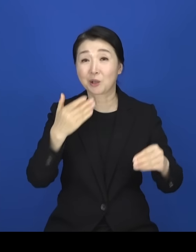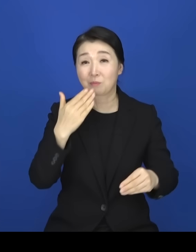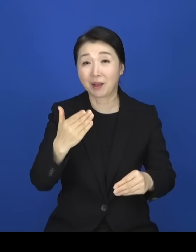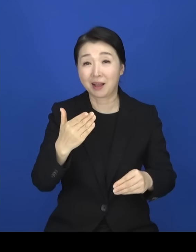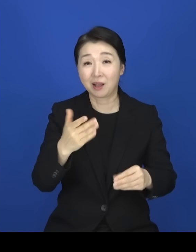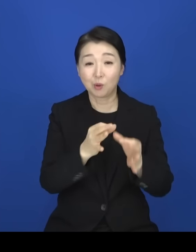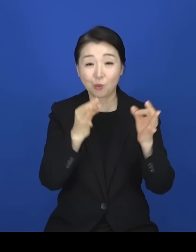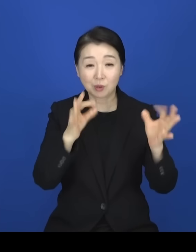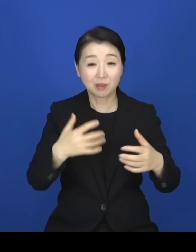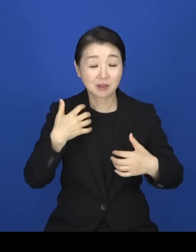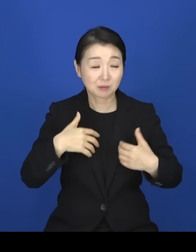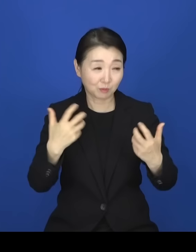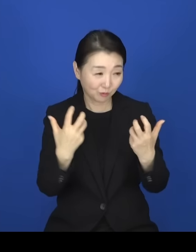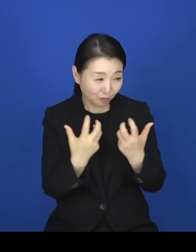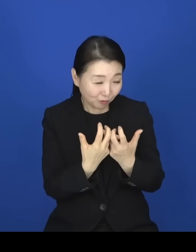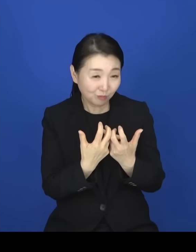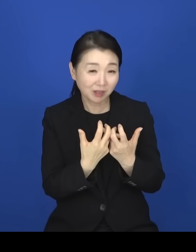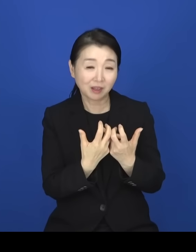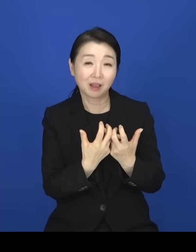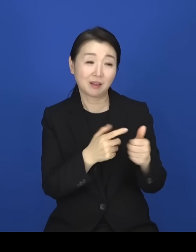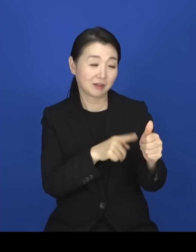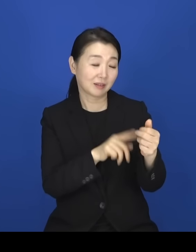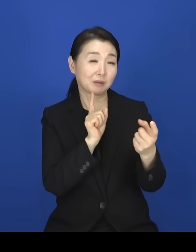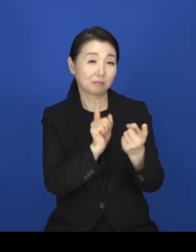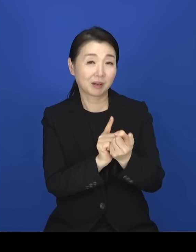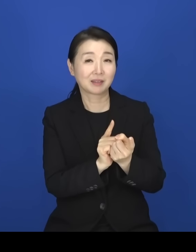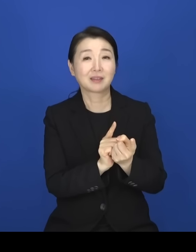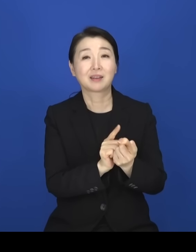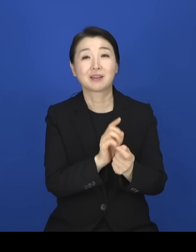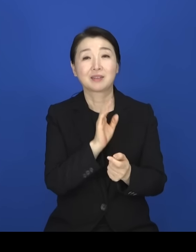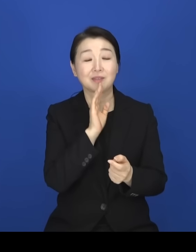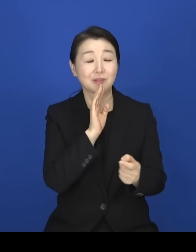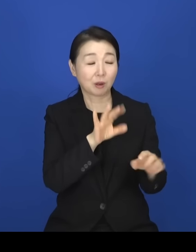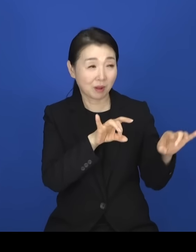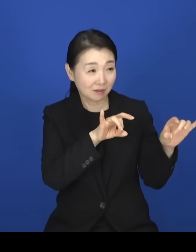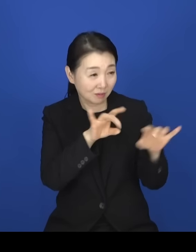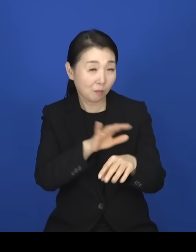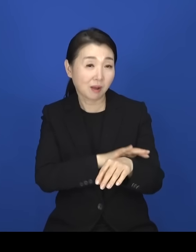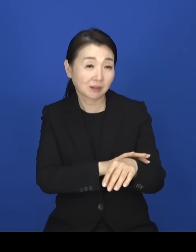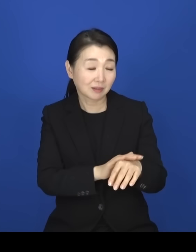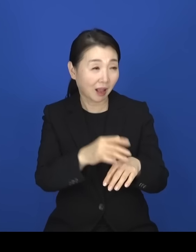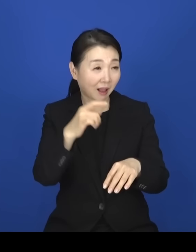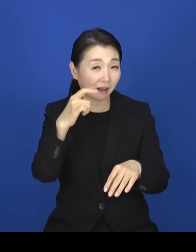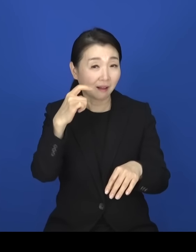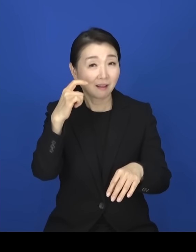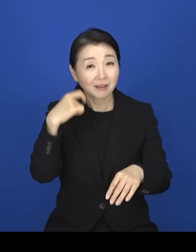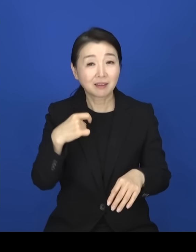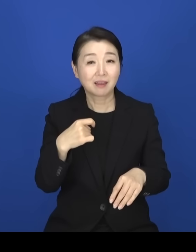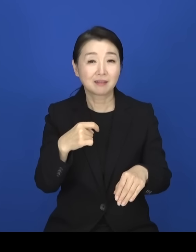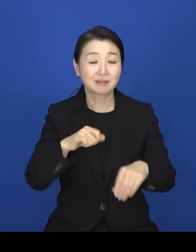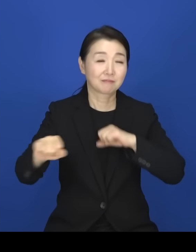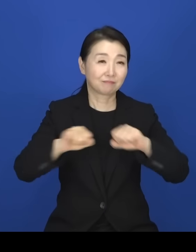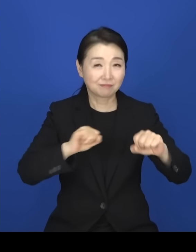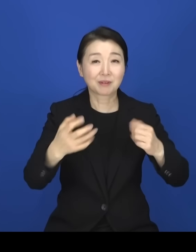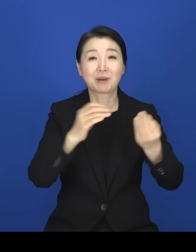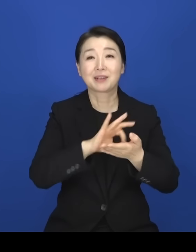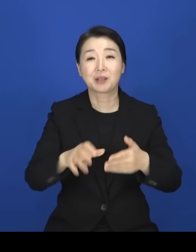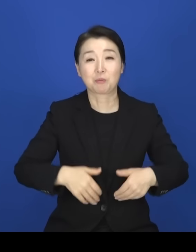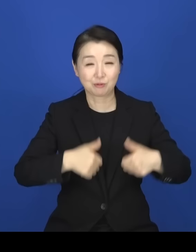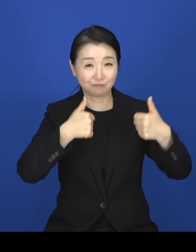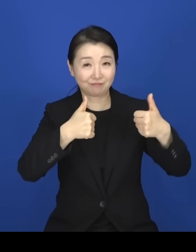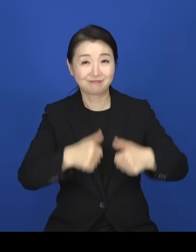오랜만에 그 기쁨이 충만한 분을 만나니까 이게 너무 전파력이 좋아서 이 에너지 지금 많이 쓰시고 다녀야 될 것 같아요. 그래요.